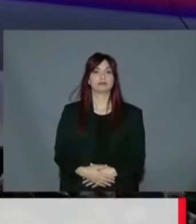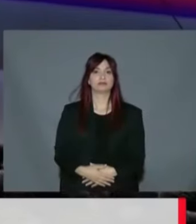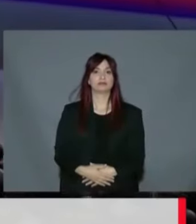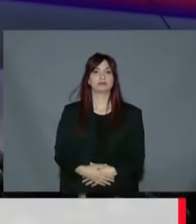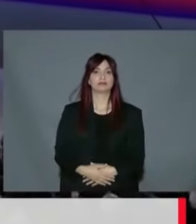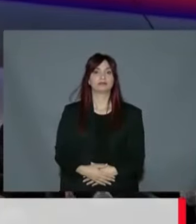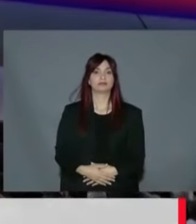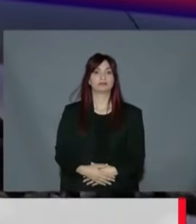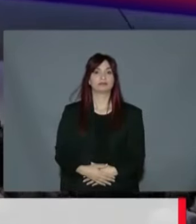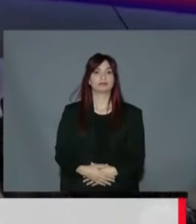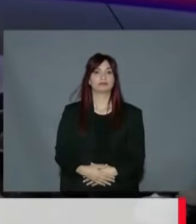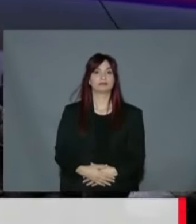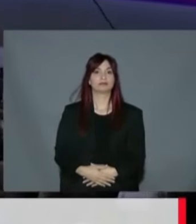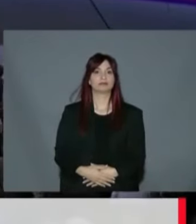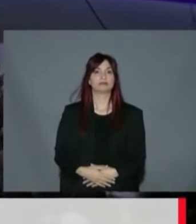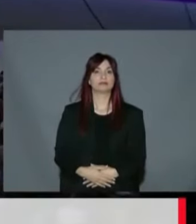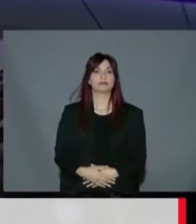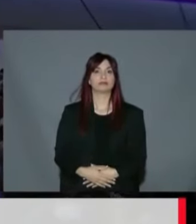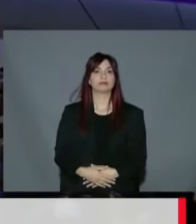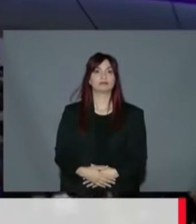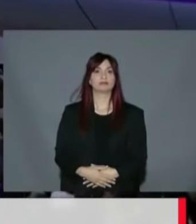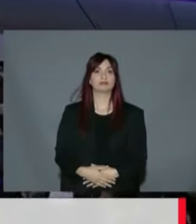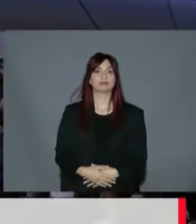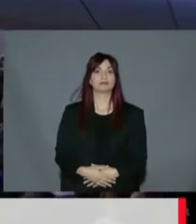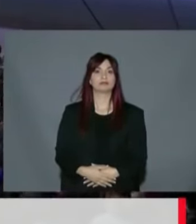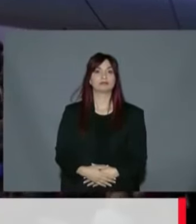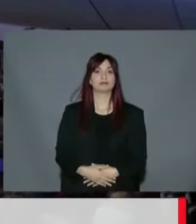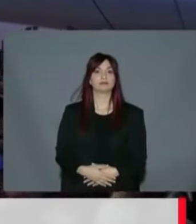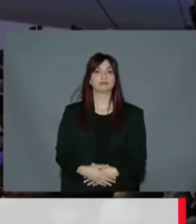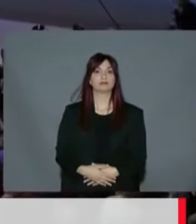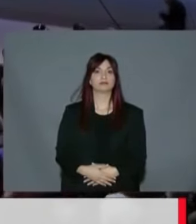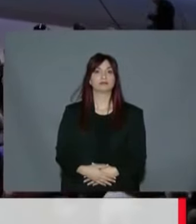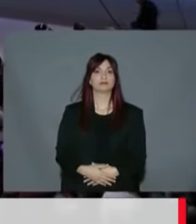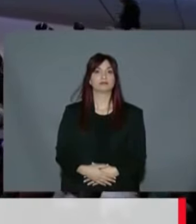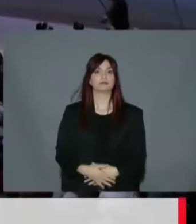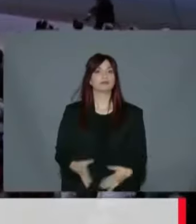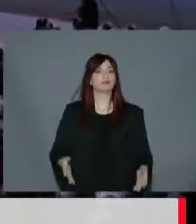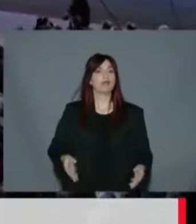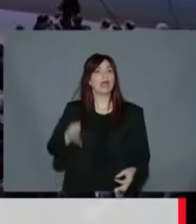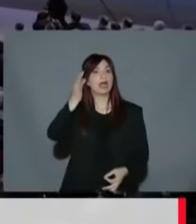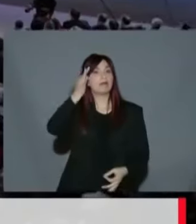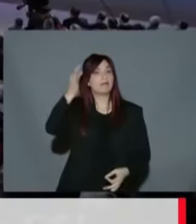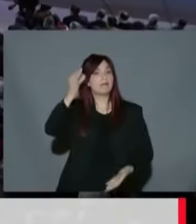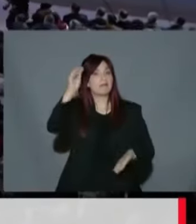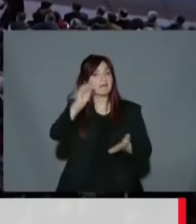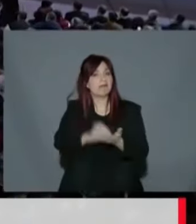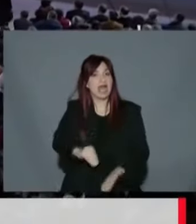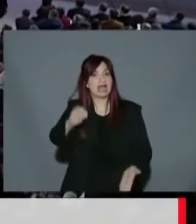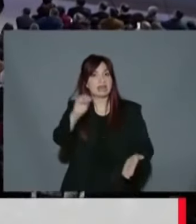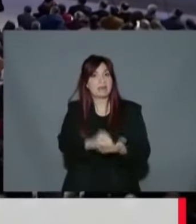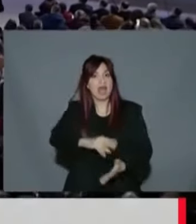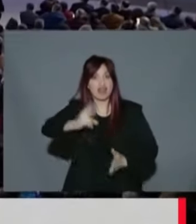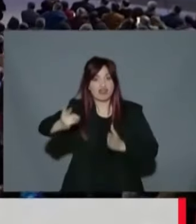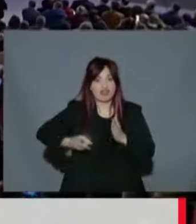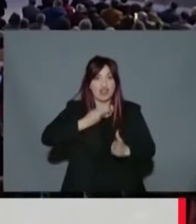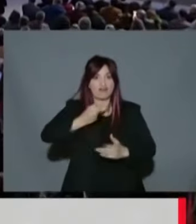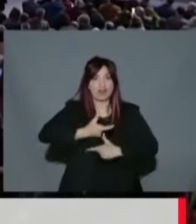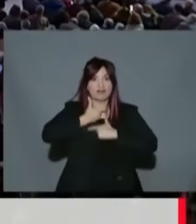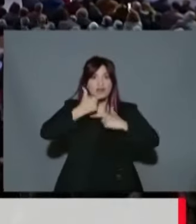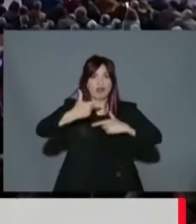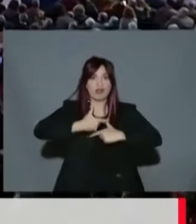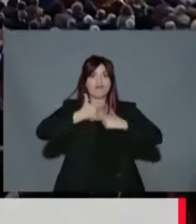ενώ εξαπέλυσε ευθείες βολές εναντίον των στελεχών που τον αμφισβητούν. Εάν χρειάζεται να φωνάξουμε δύο φορές για να μας ακούσουν εκείνοι οι λίγοι